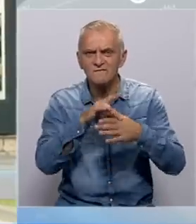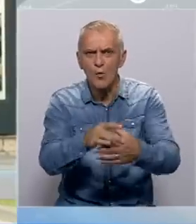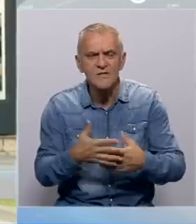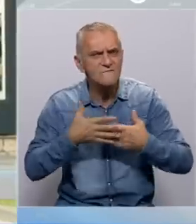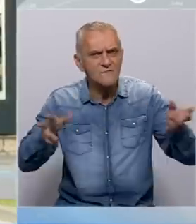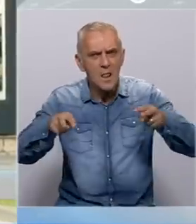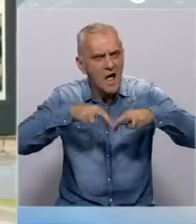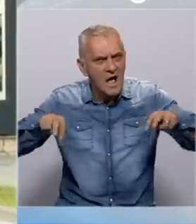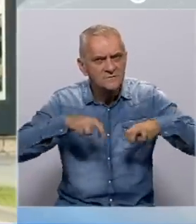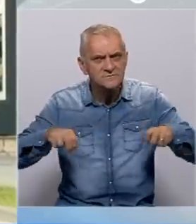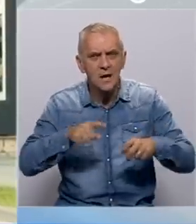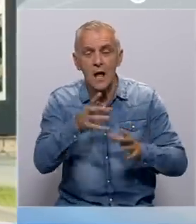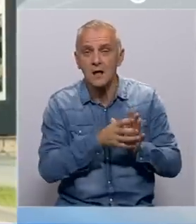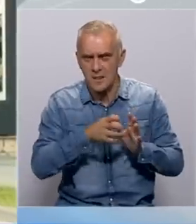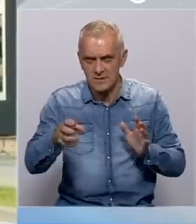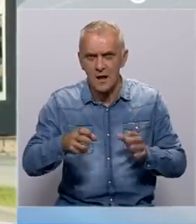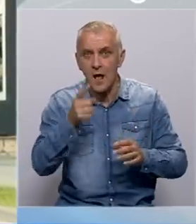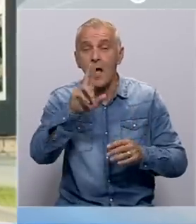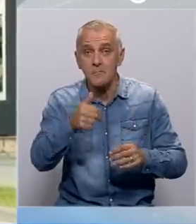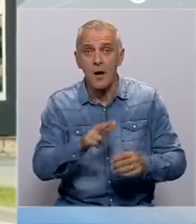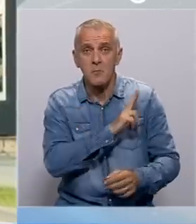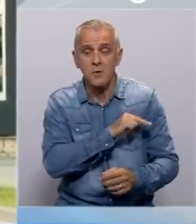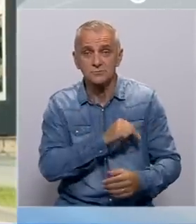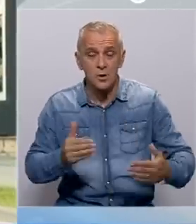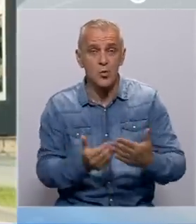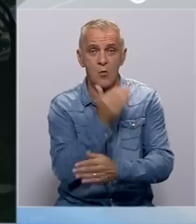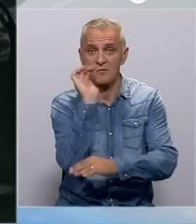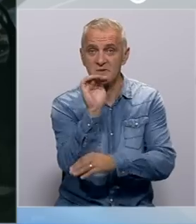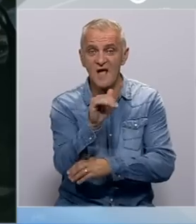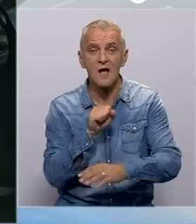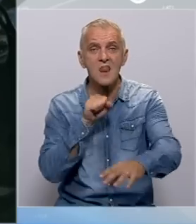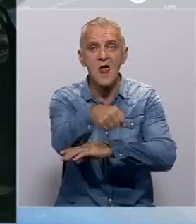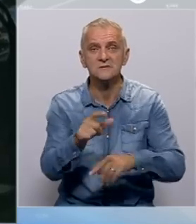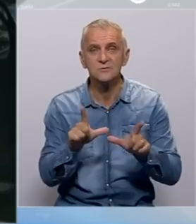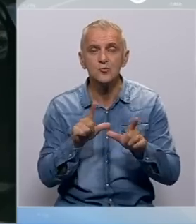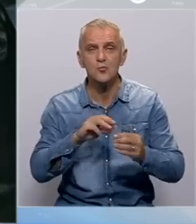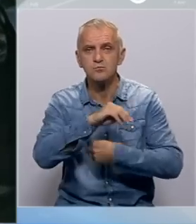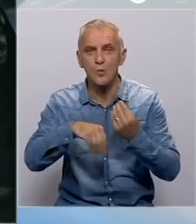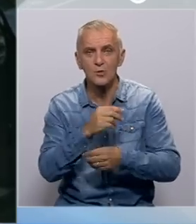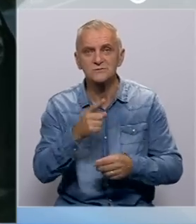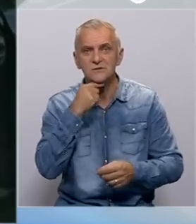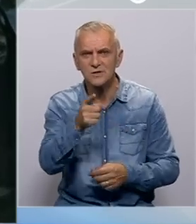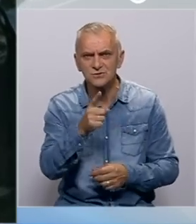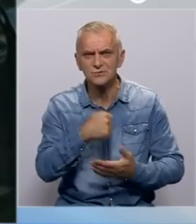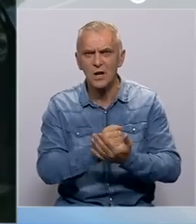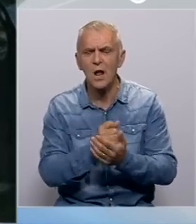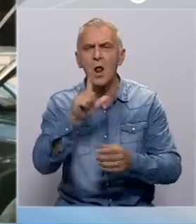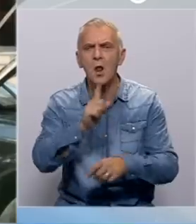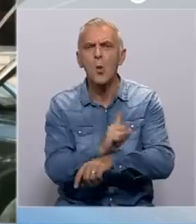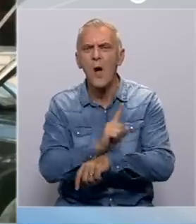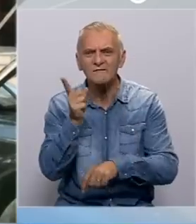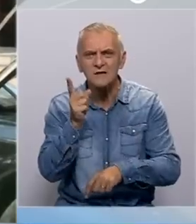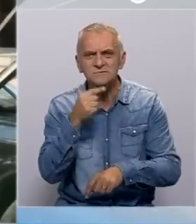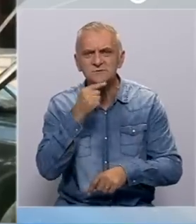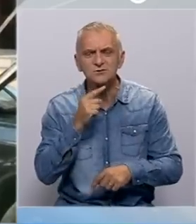slučaju. Dok traje istraga, policiji je prijavljen novi slučaj nasilja u porodici. Naime, kako nam je potvrđeno, u Lukavcu su komšije prijavile